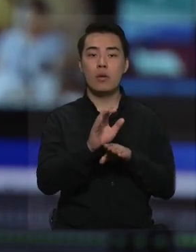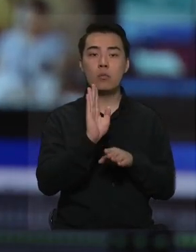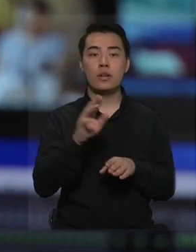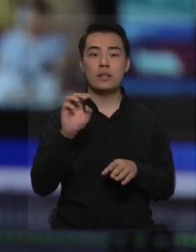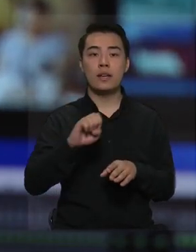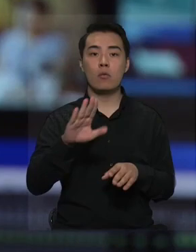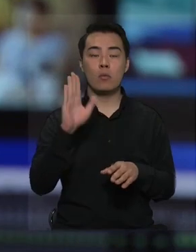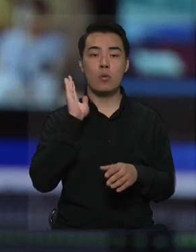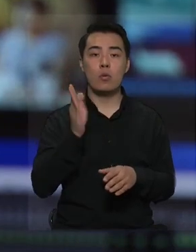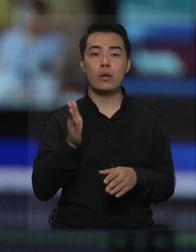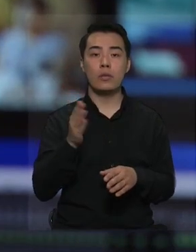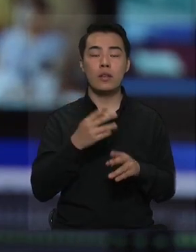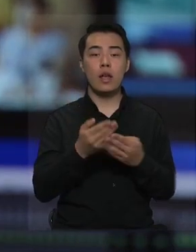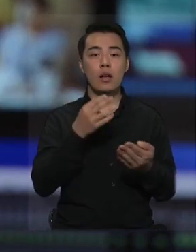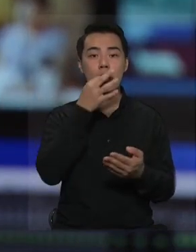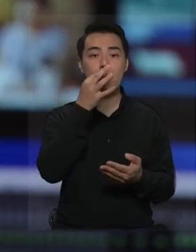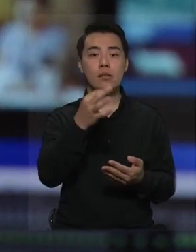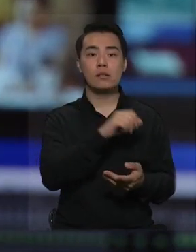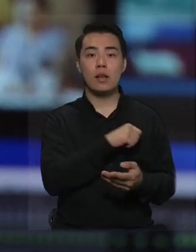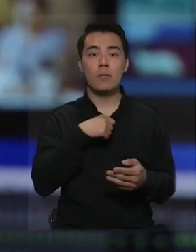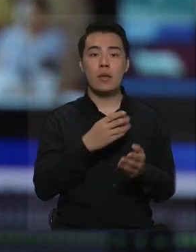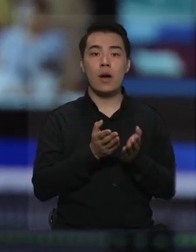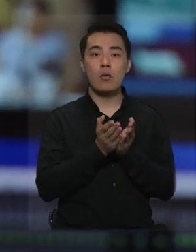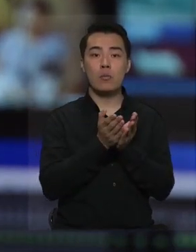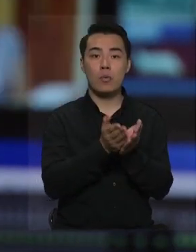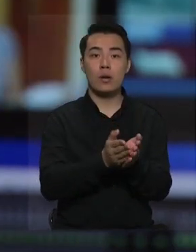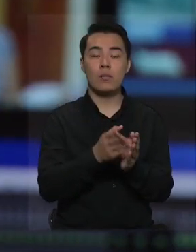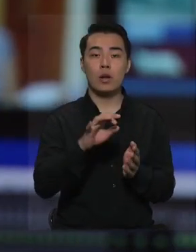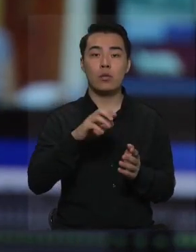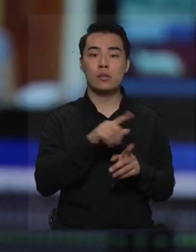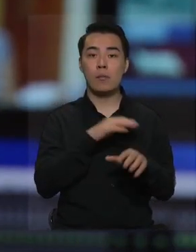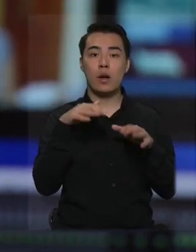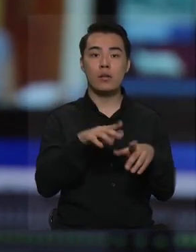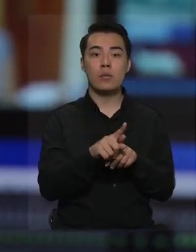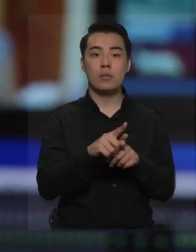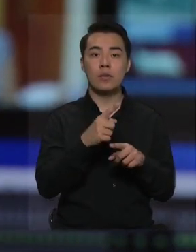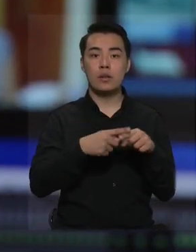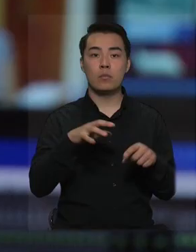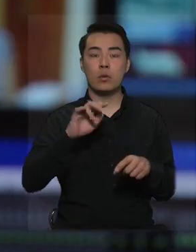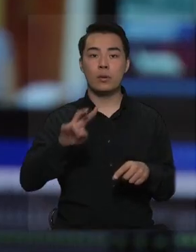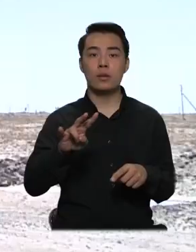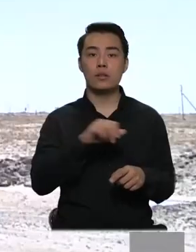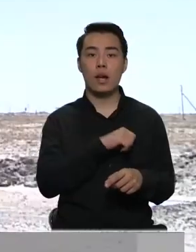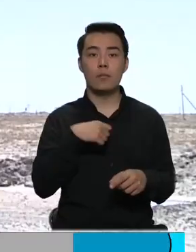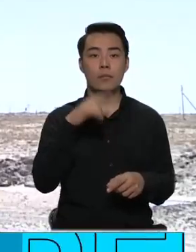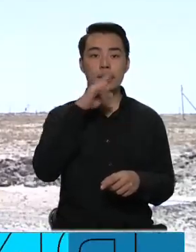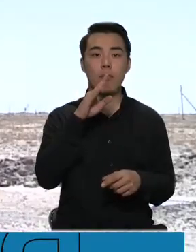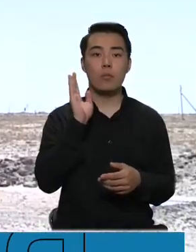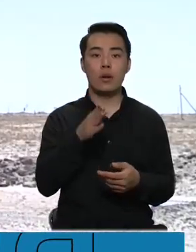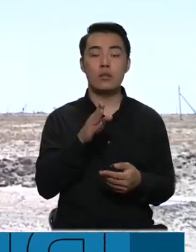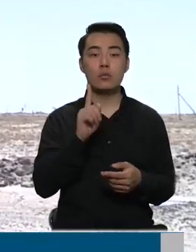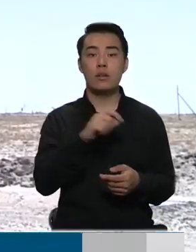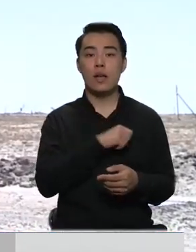в Европу напомню ранее через морской порт планировали прокачивать полтора миллиона тонн тенгийской нефти Однако